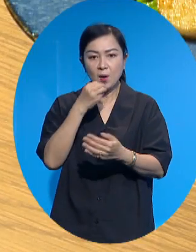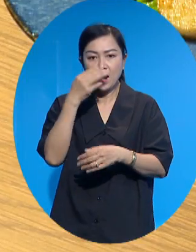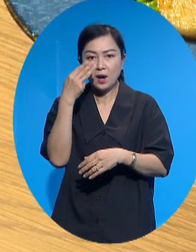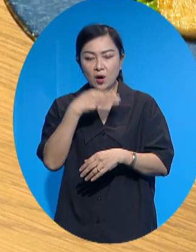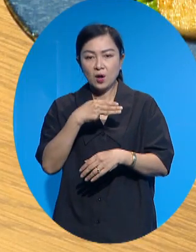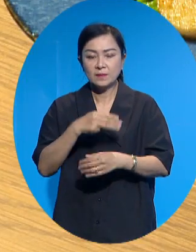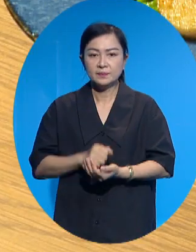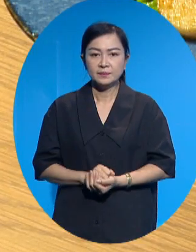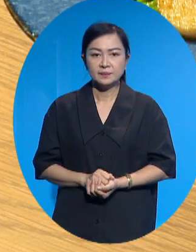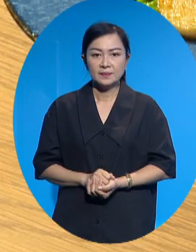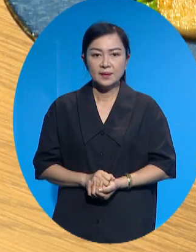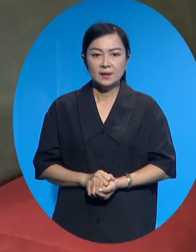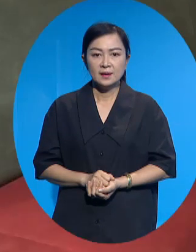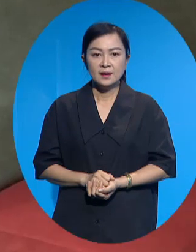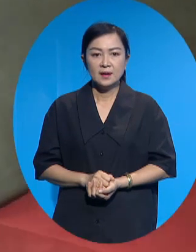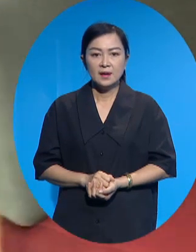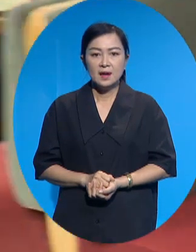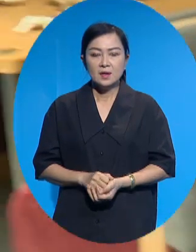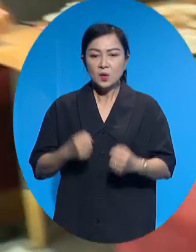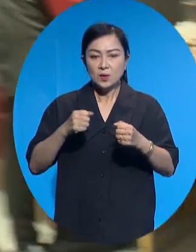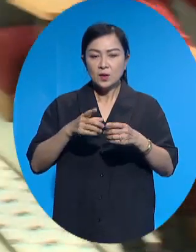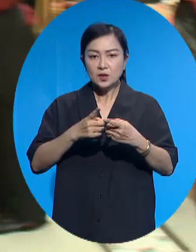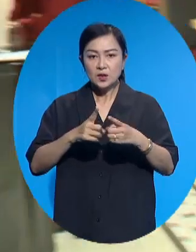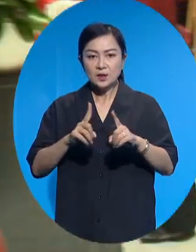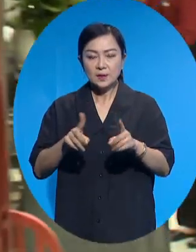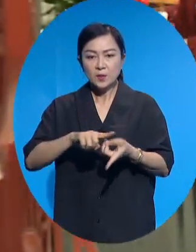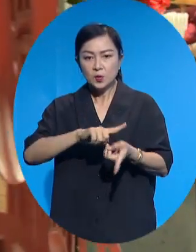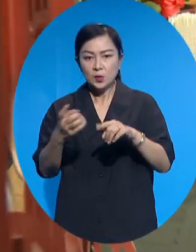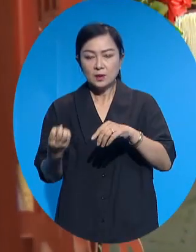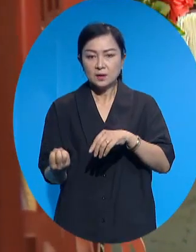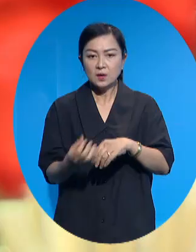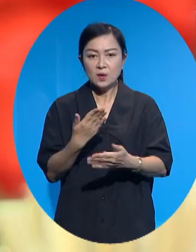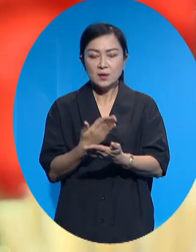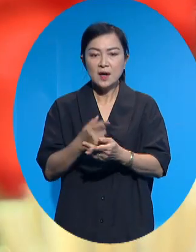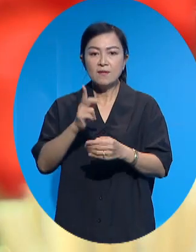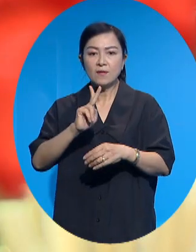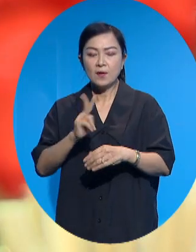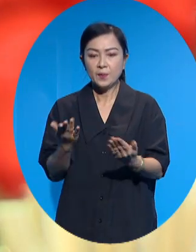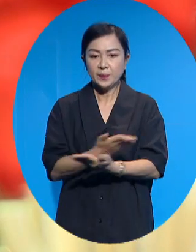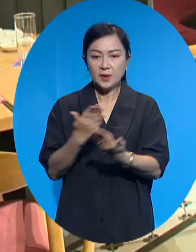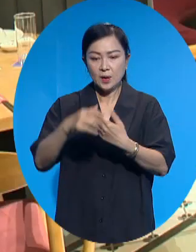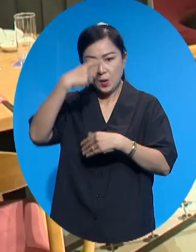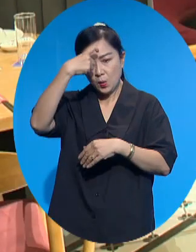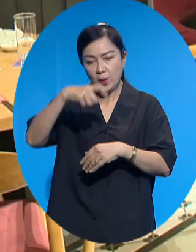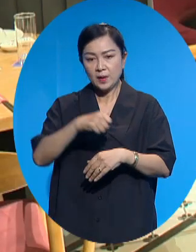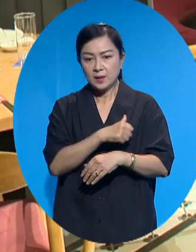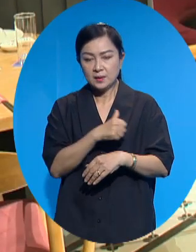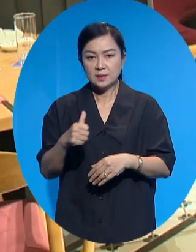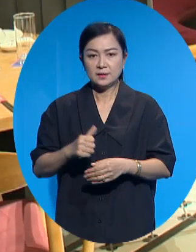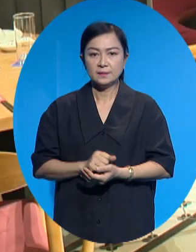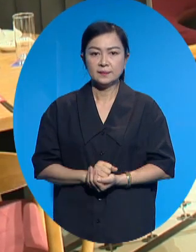mà không phải đi xa đây cũng là nỗ lực của doanh nghiệp trong quá trình chuyển đổi số để phù hợp với thay đổi thói quen của người tiêu